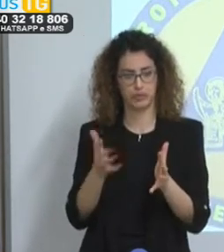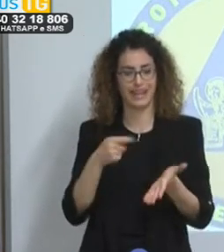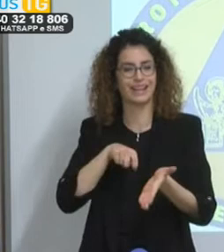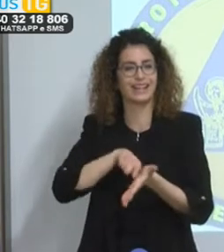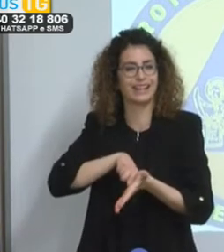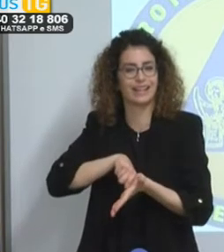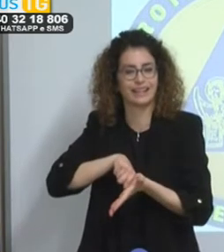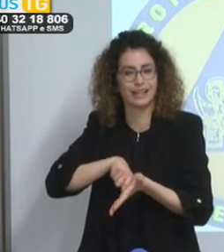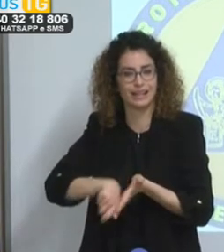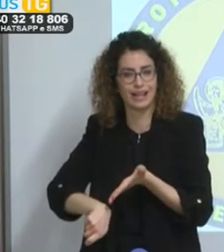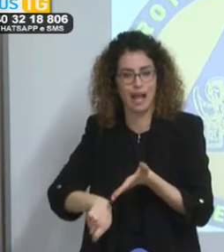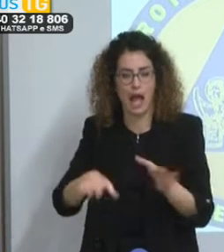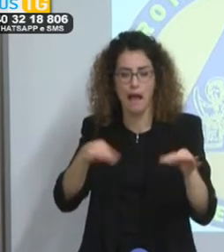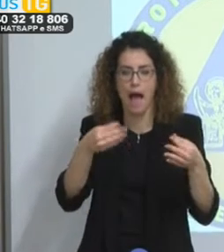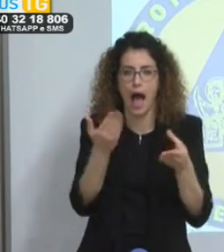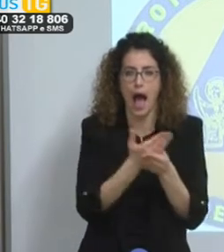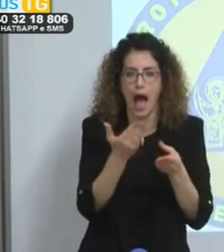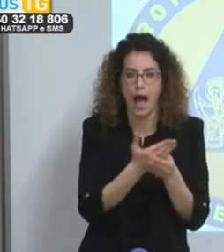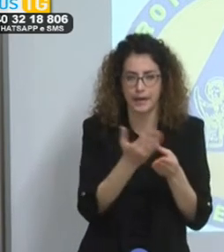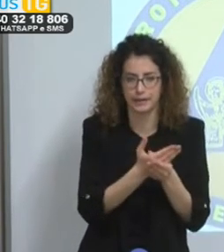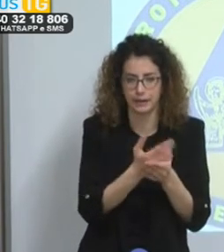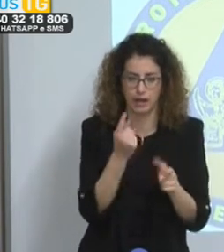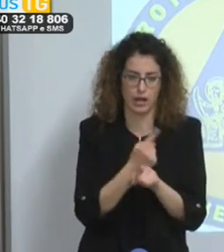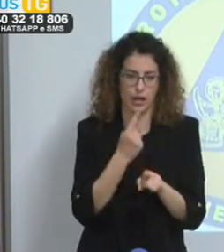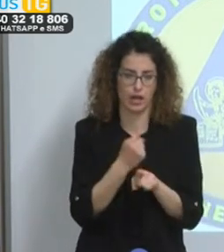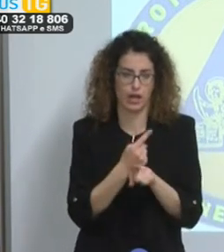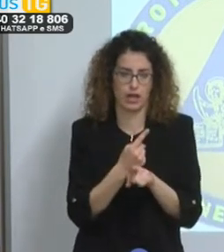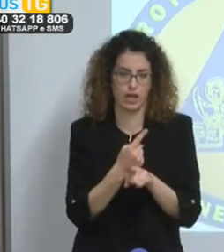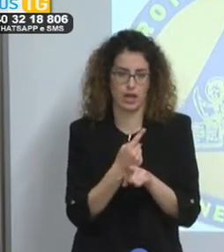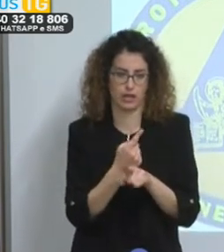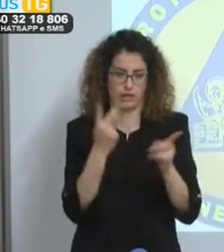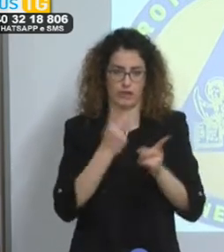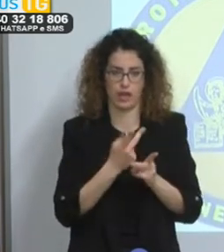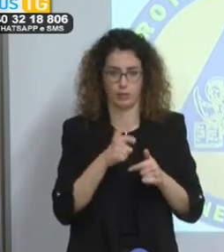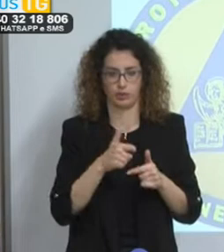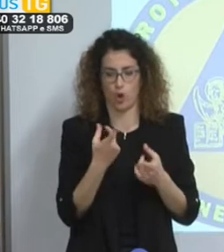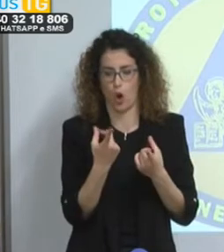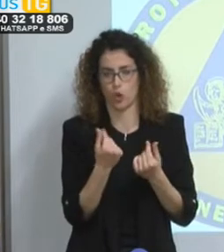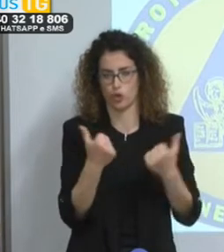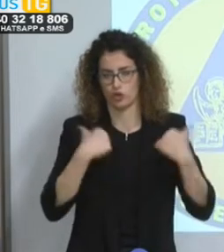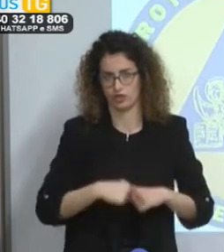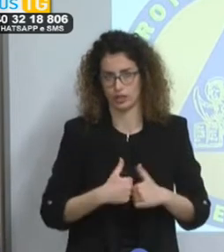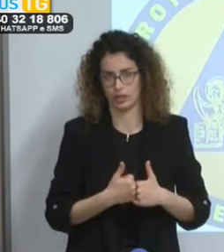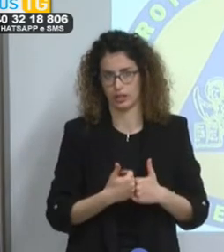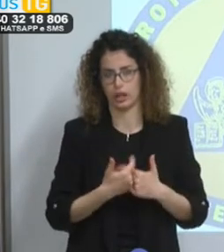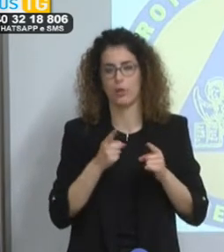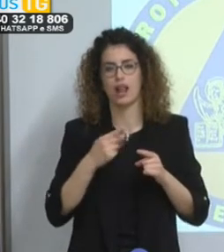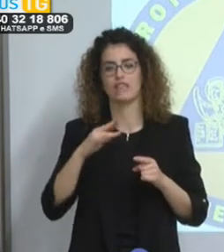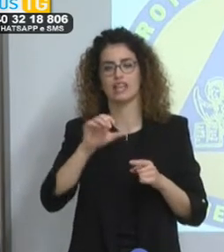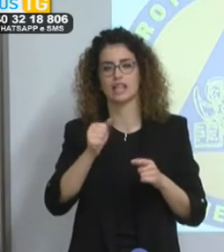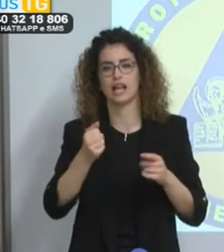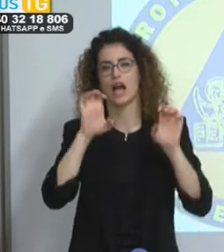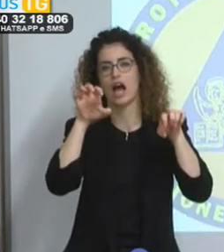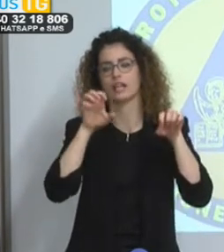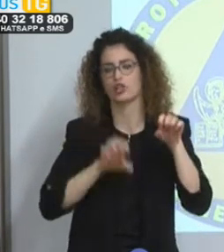sottolineo, carte alla mano che stiano in piedi, perché utilizziamo i soldi dei cittadini, della finanziaria regionale, sì,